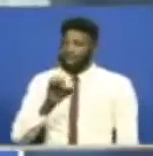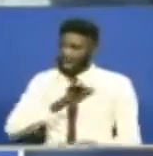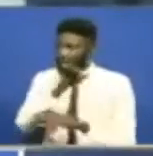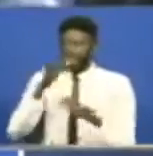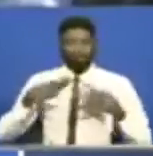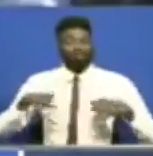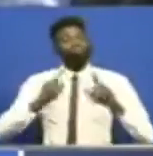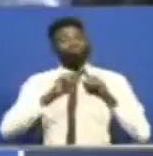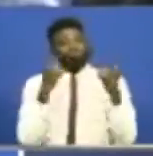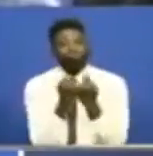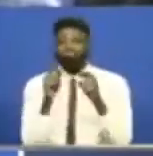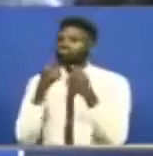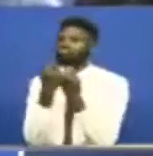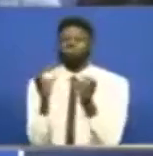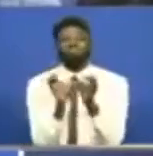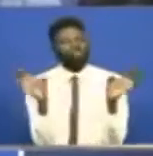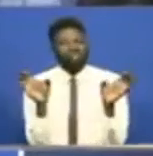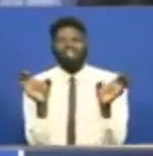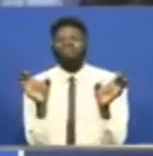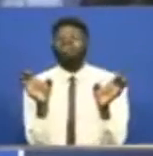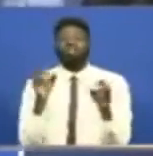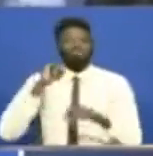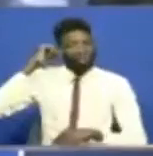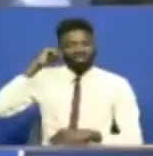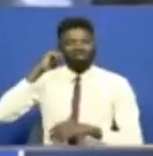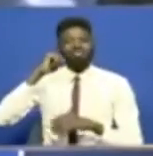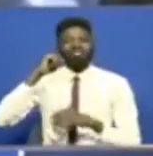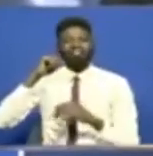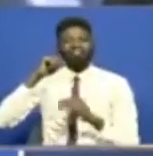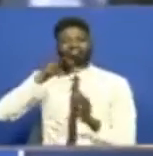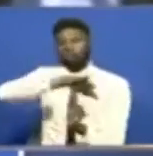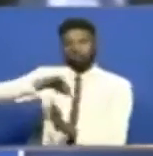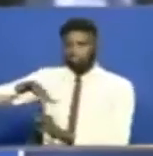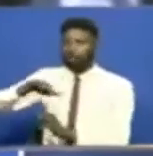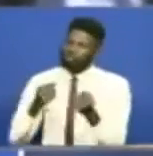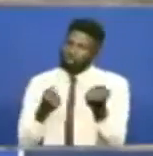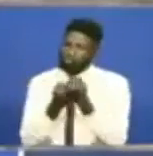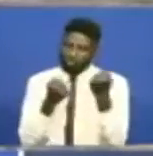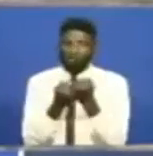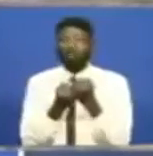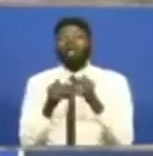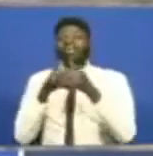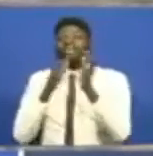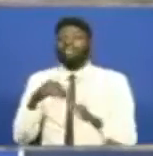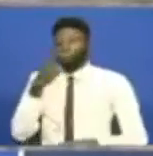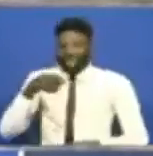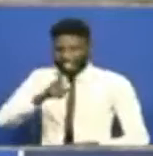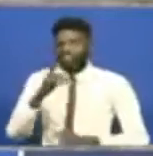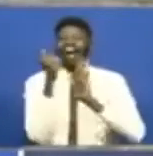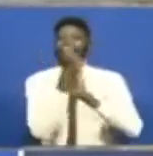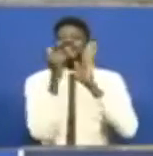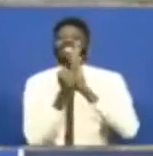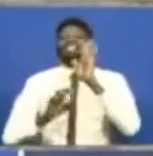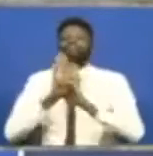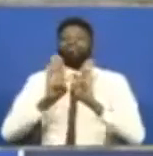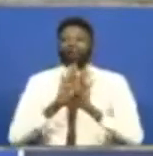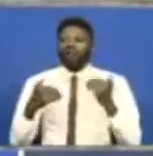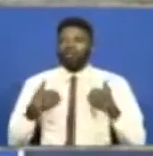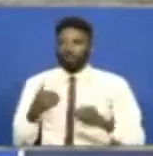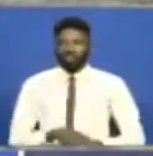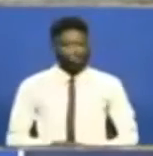kuwaunga mkono viongozi walio na sera za kimaendeleo kabla ya uchaguzi mkuu wa mwaka ujao. Tunataka hata siku moja wakati tutasikia mtu kutoka